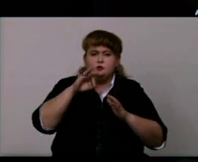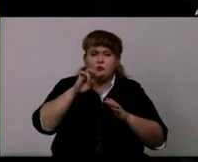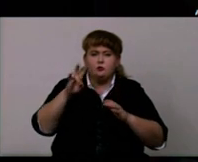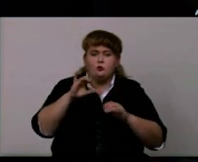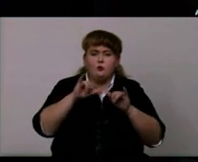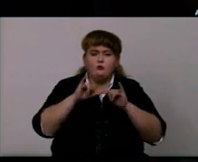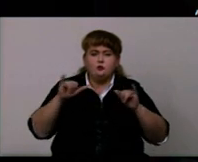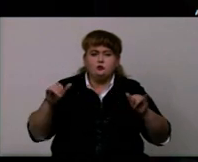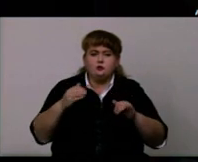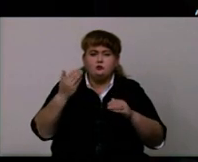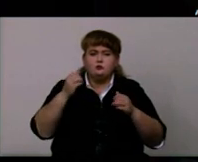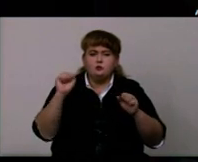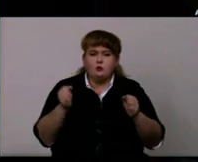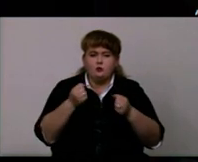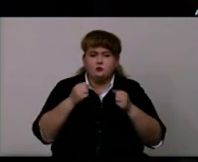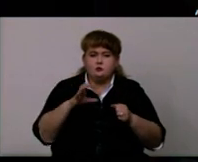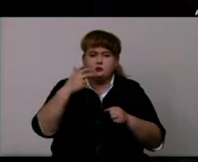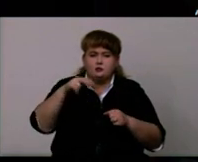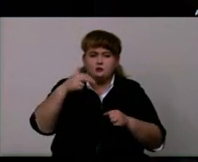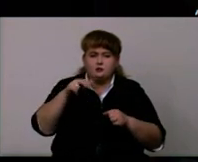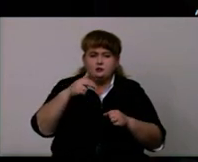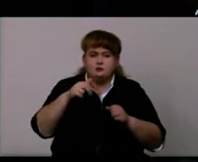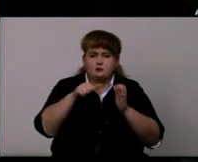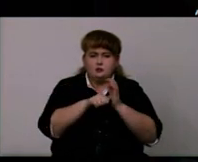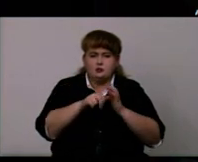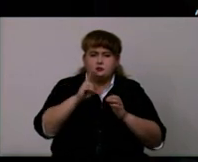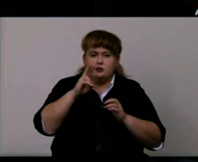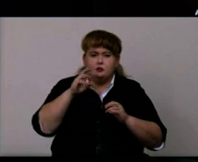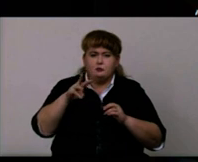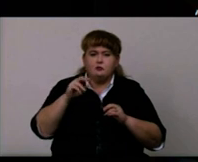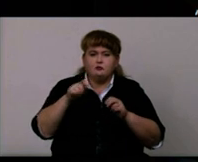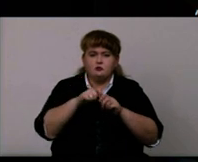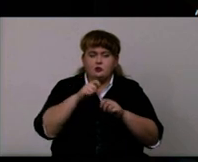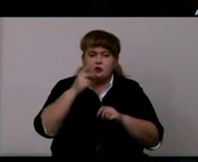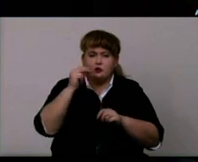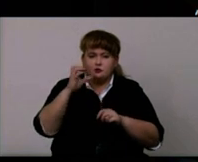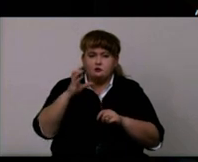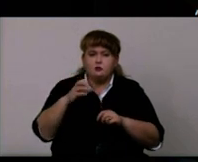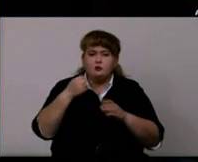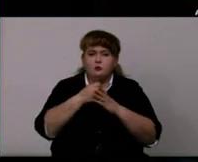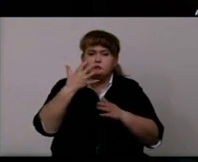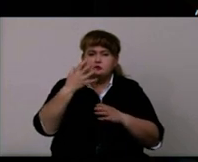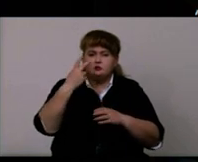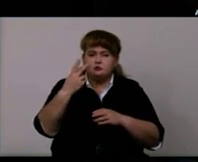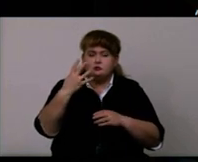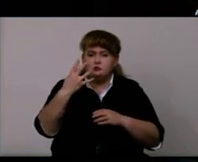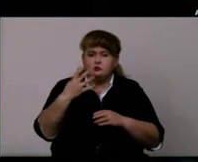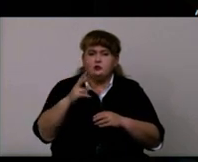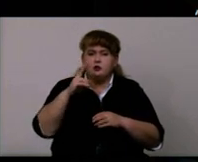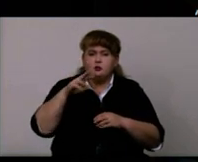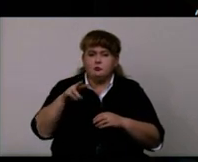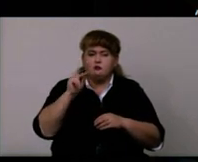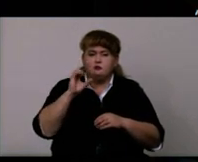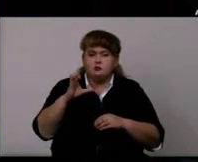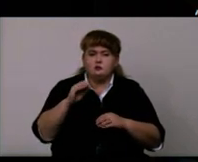при увеличении его скорости от 36 км в час до 54 км в час. Давайте